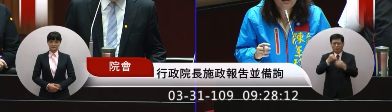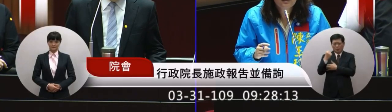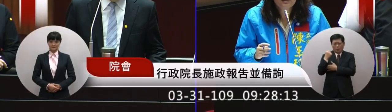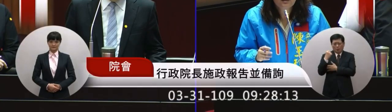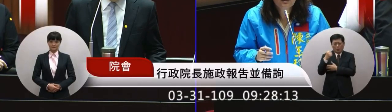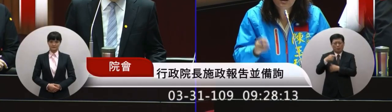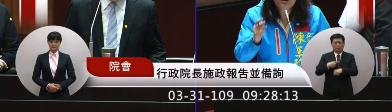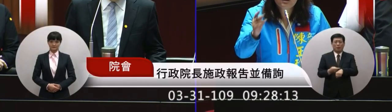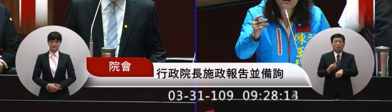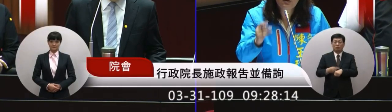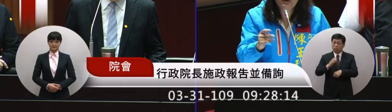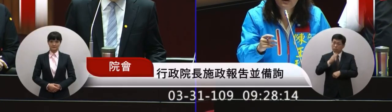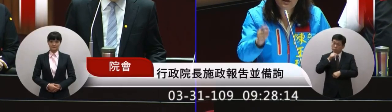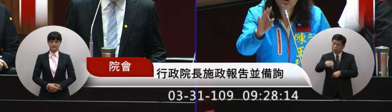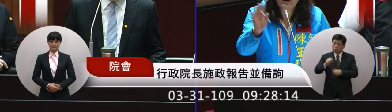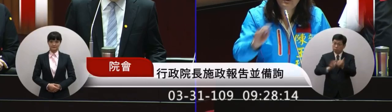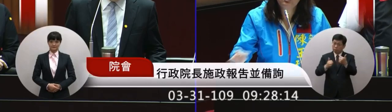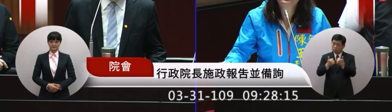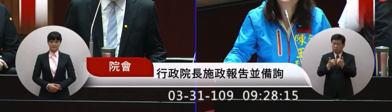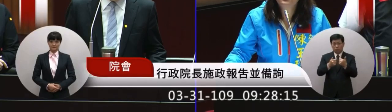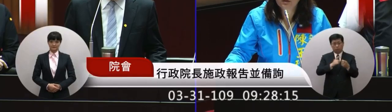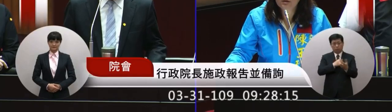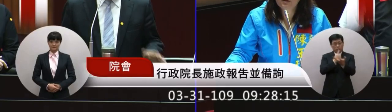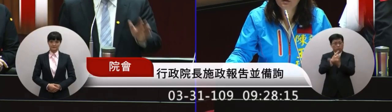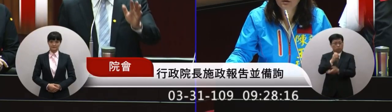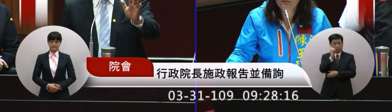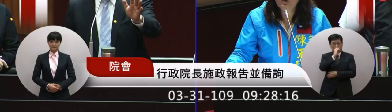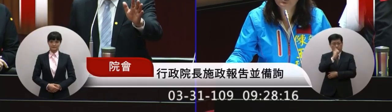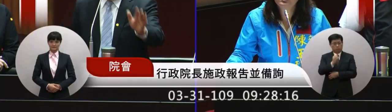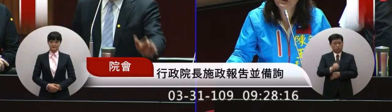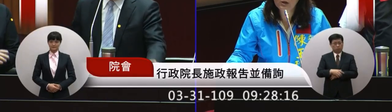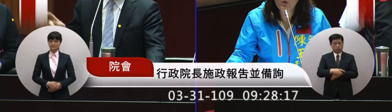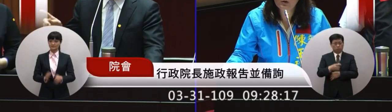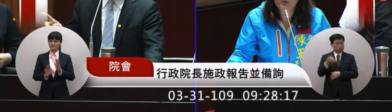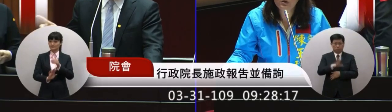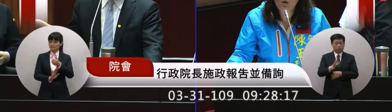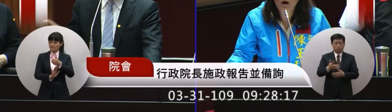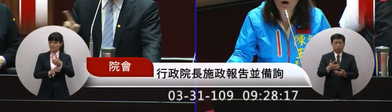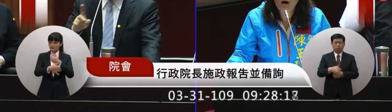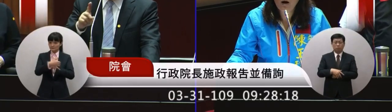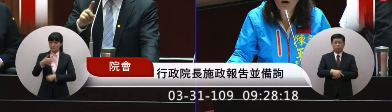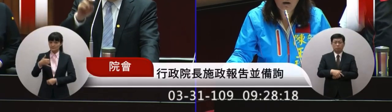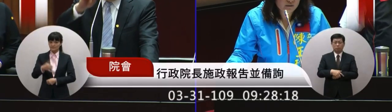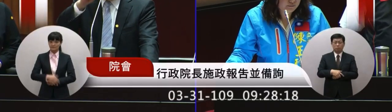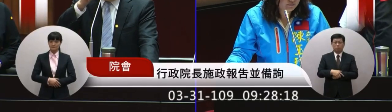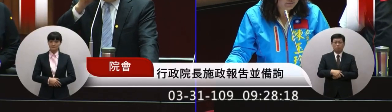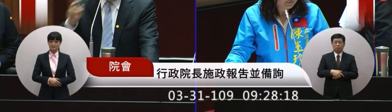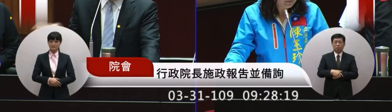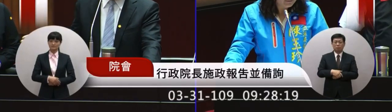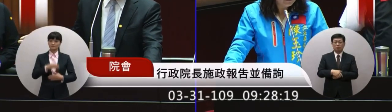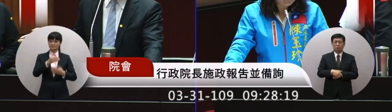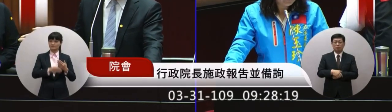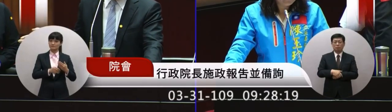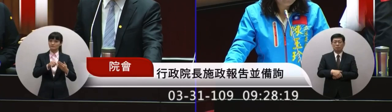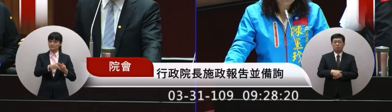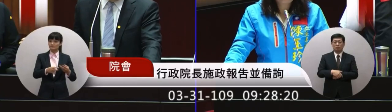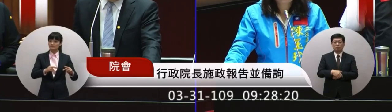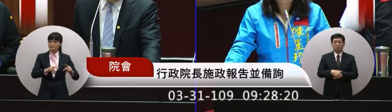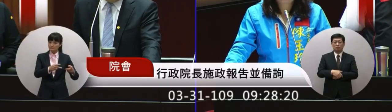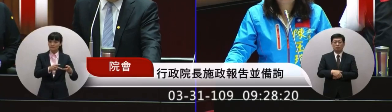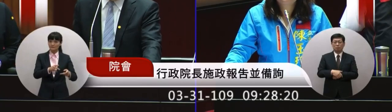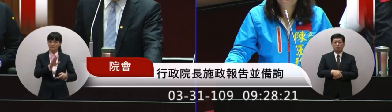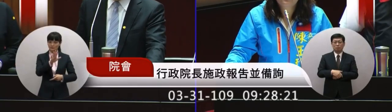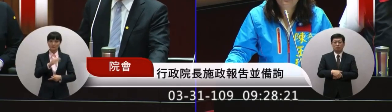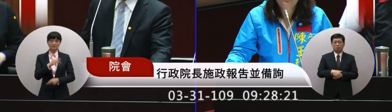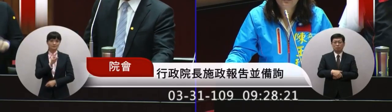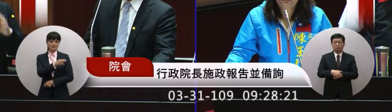是离岛基金指导委员会您从来没有去，没有去主席过， 那个机制哦，改了，我请陈主委